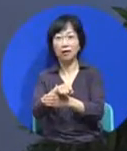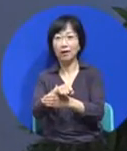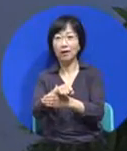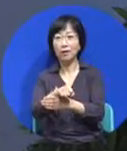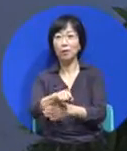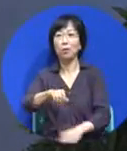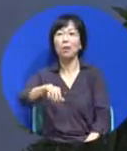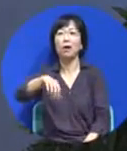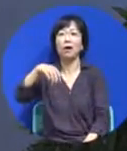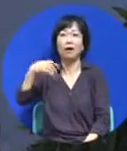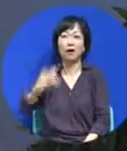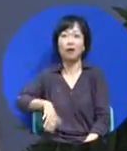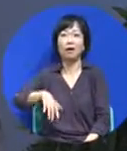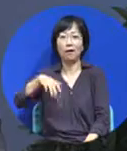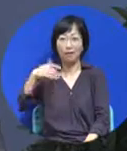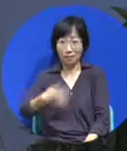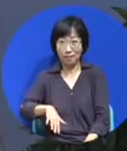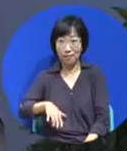what Esther said. 그러니까